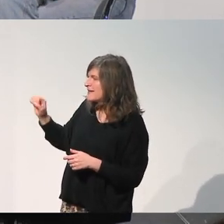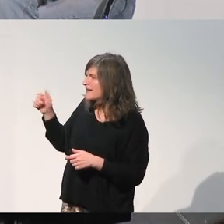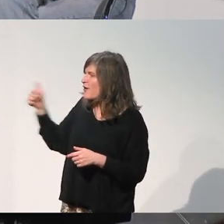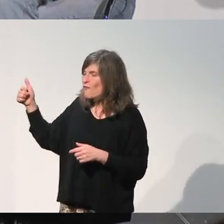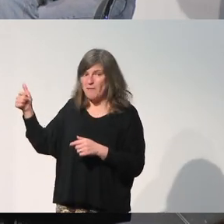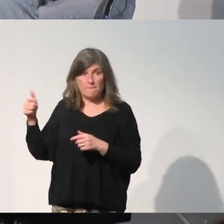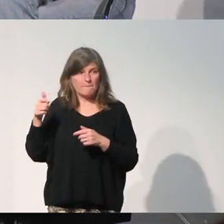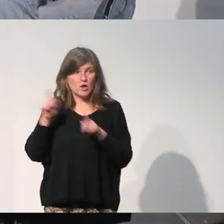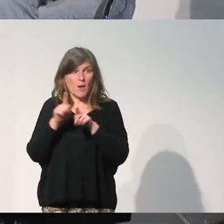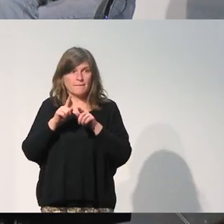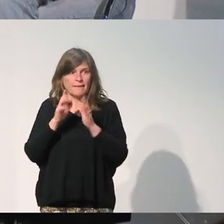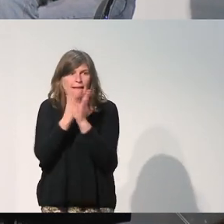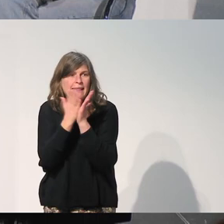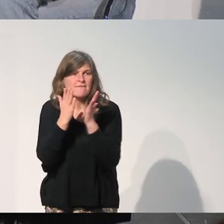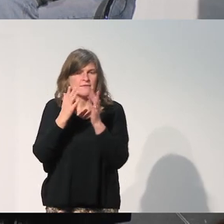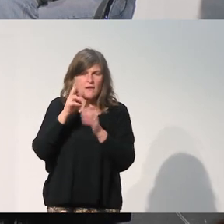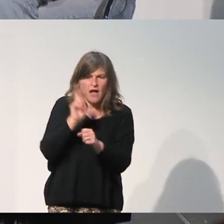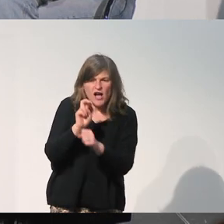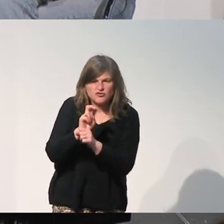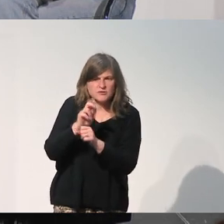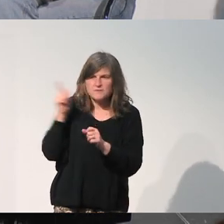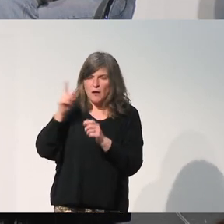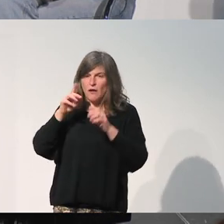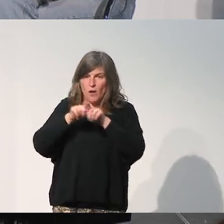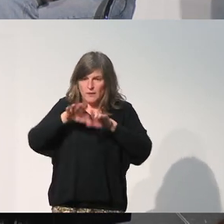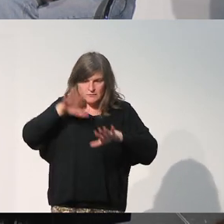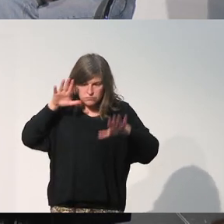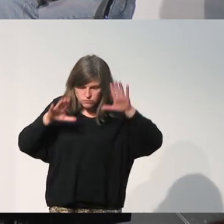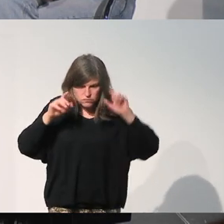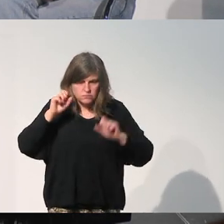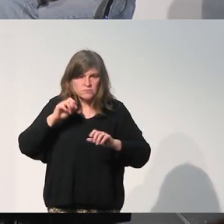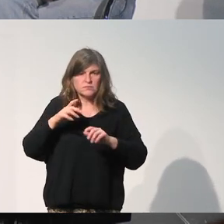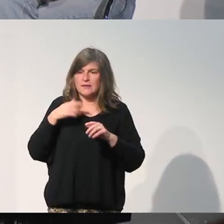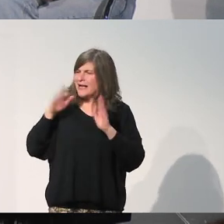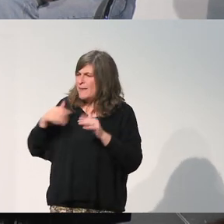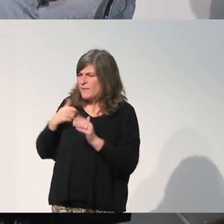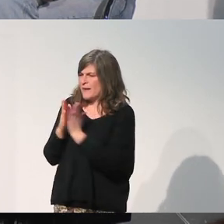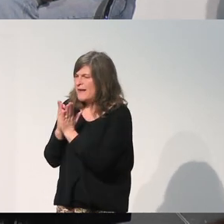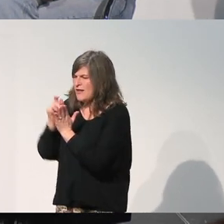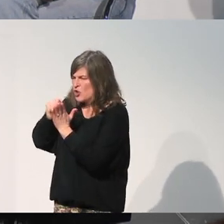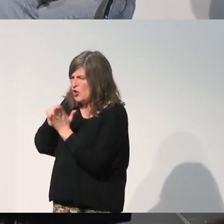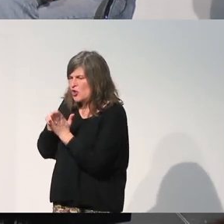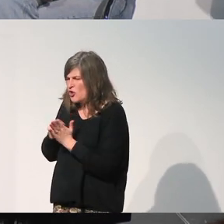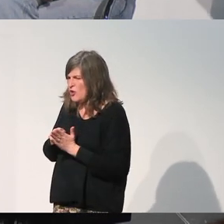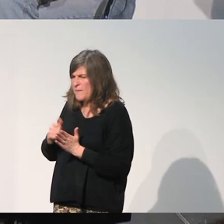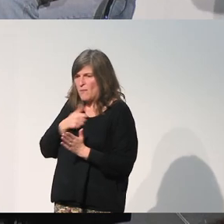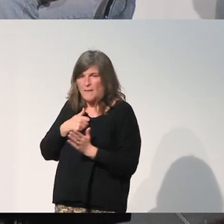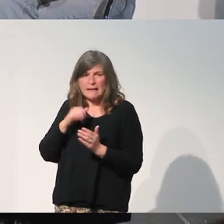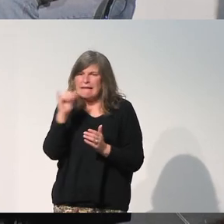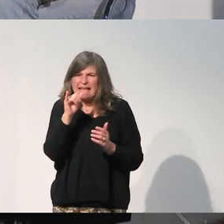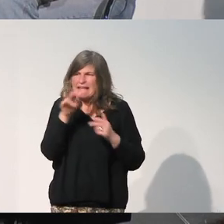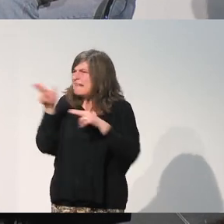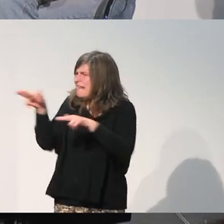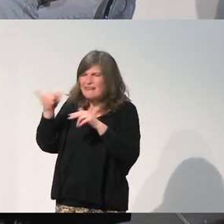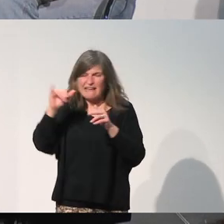lectures de livres, d'archives, vous écrivez, malgré les notes constantes que je prends sur des carnets pour m'y retrouver, je ne sais plus qui tire sur qui